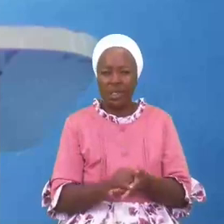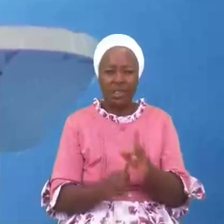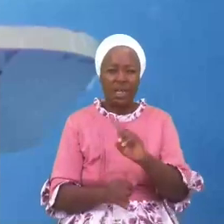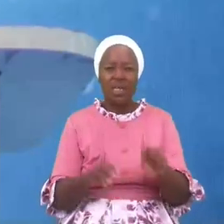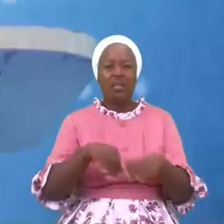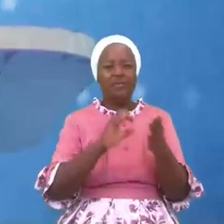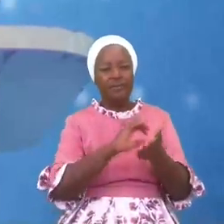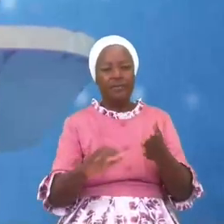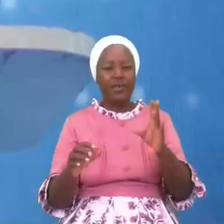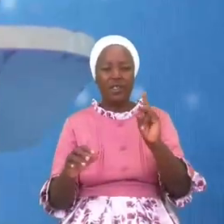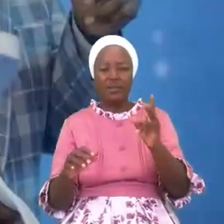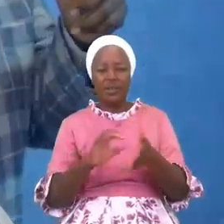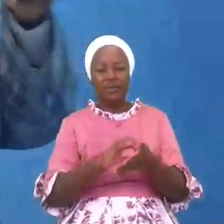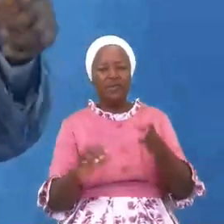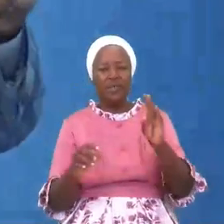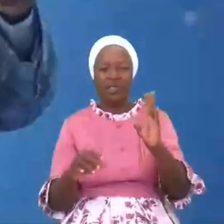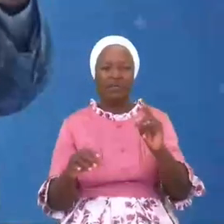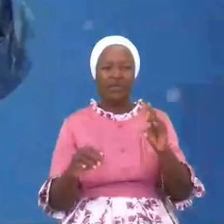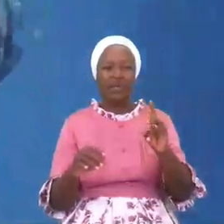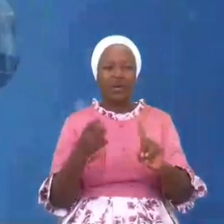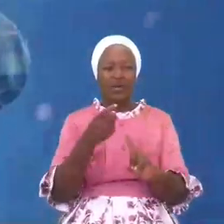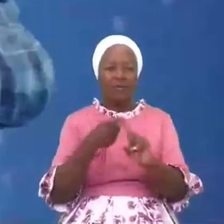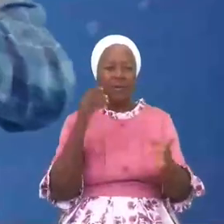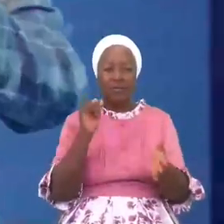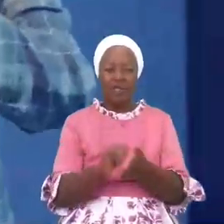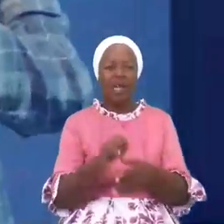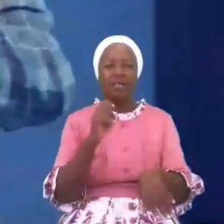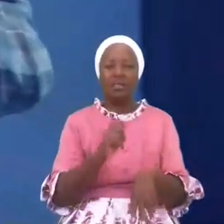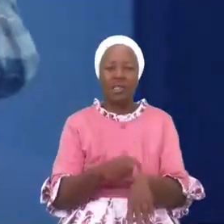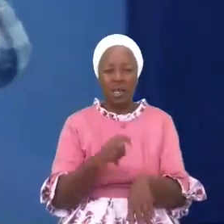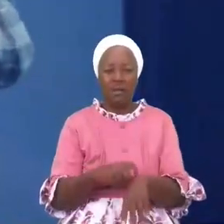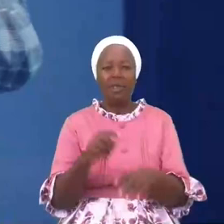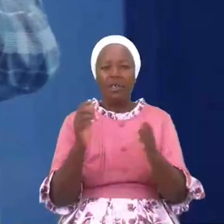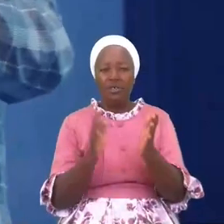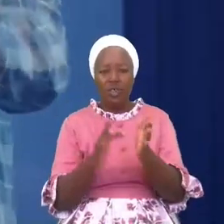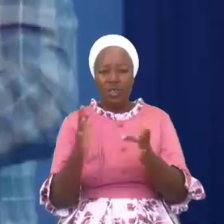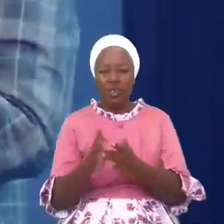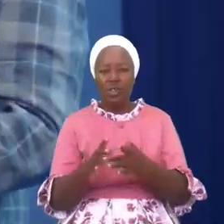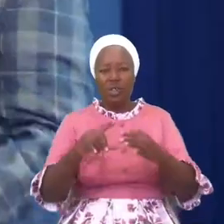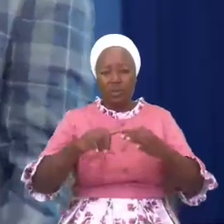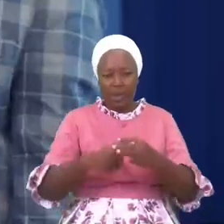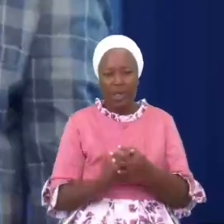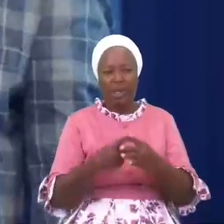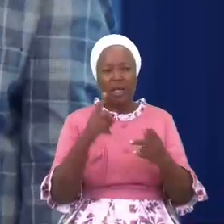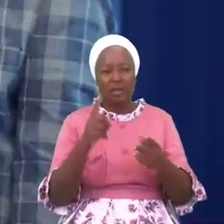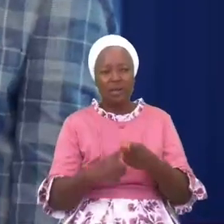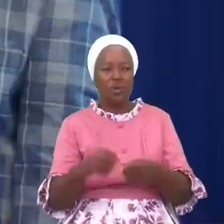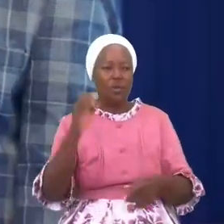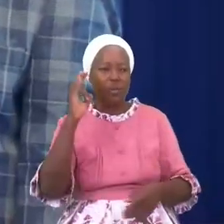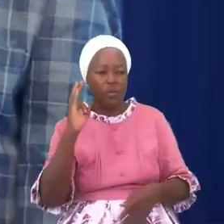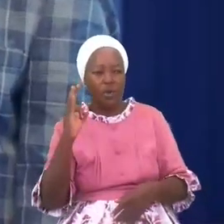17. Verset 17. Dès ce moment, Jésus commença à prêcher et